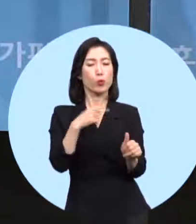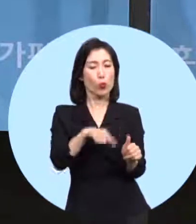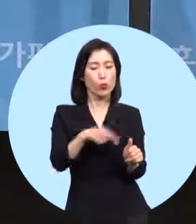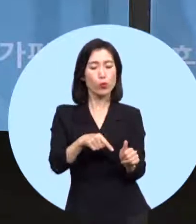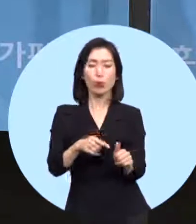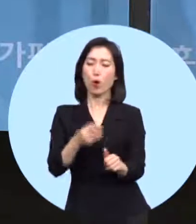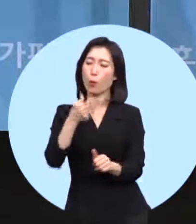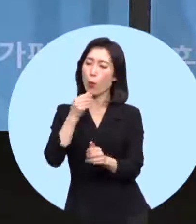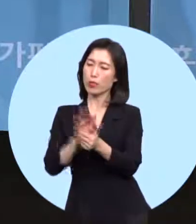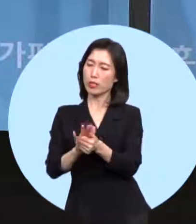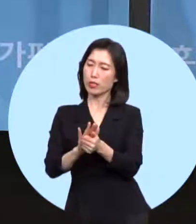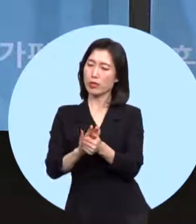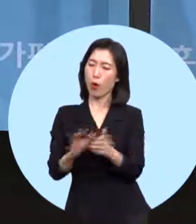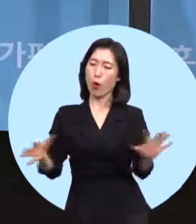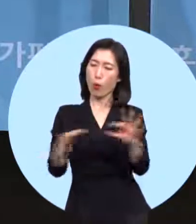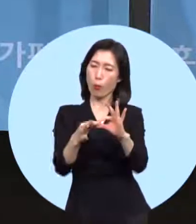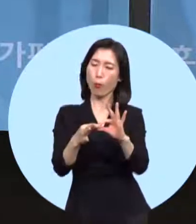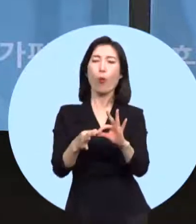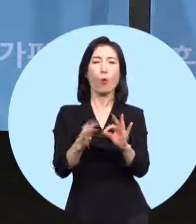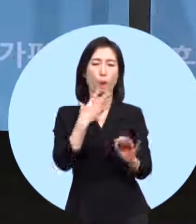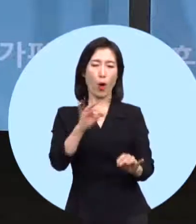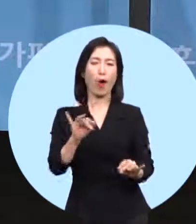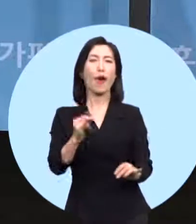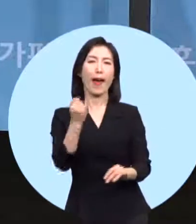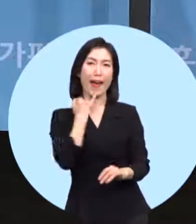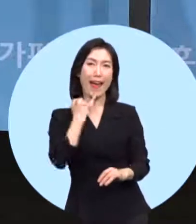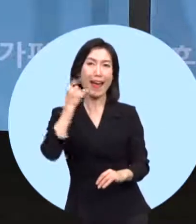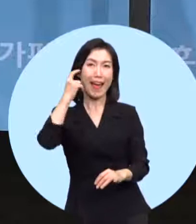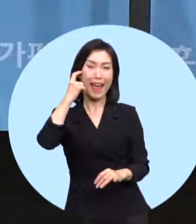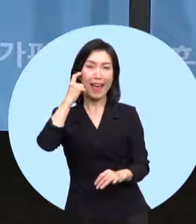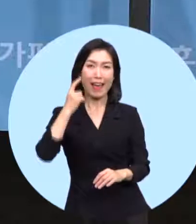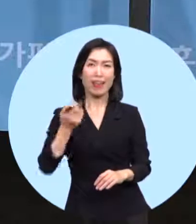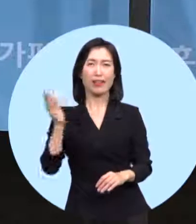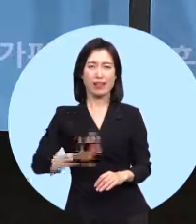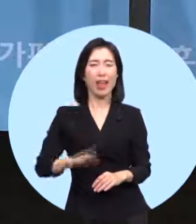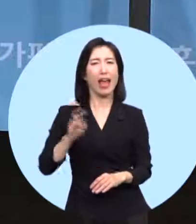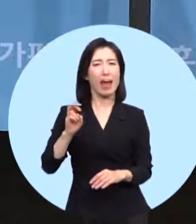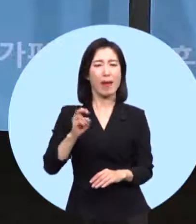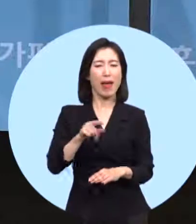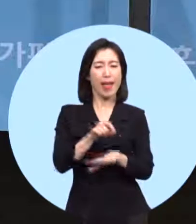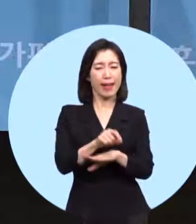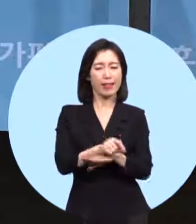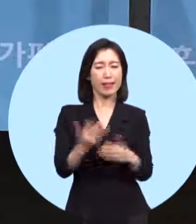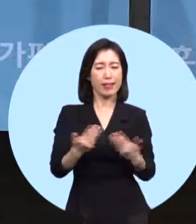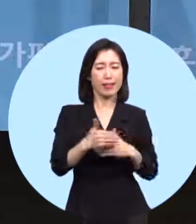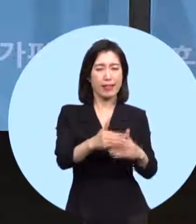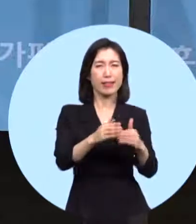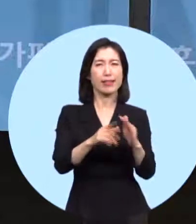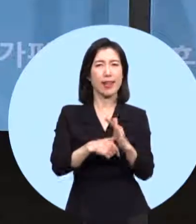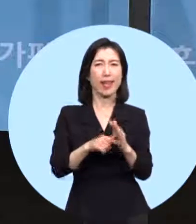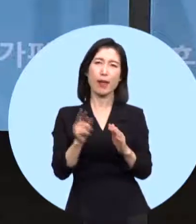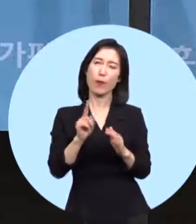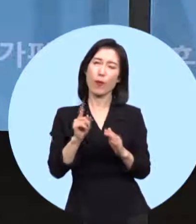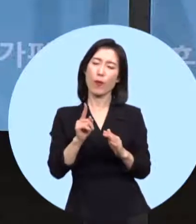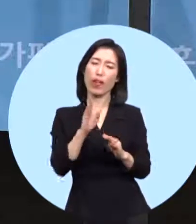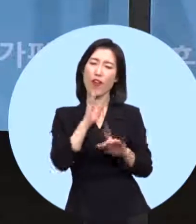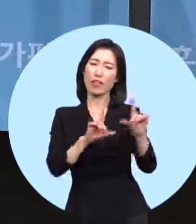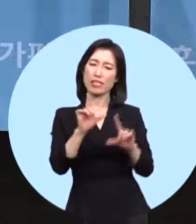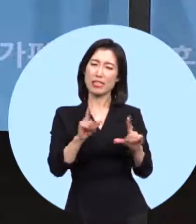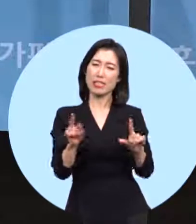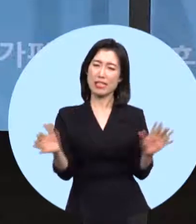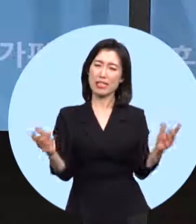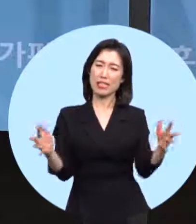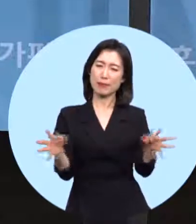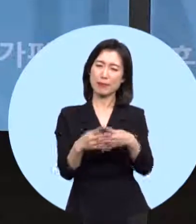복지가 한 손을 잡고 하면 되겠다라고 했는데 아마도 행정상이나 여러 가지 어떤 현실적인